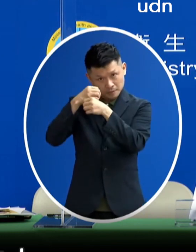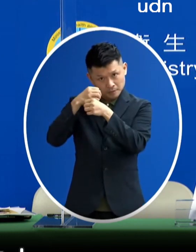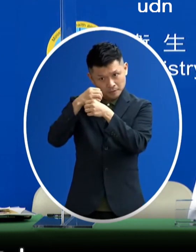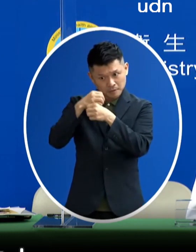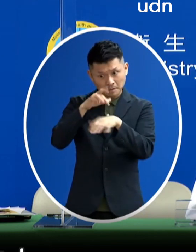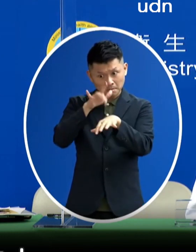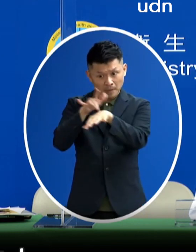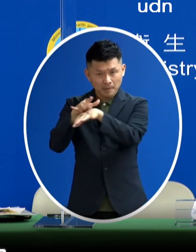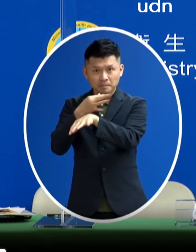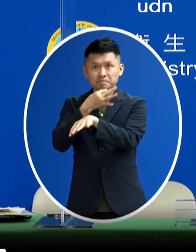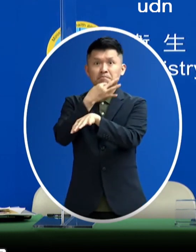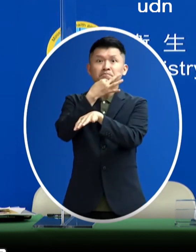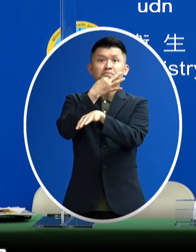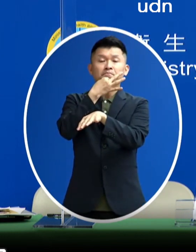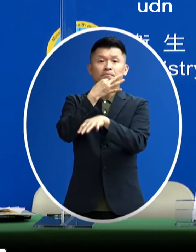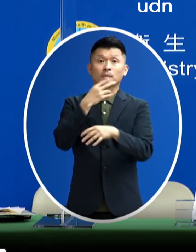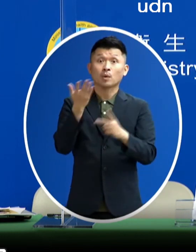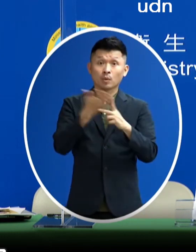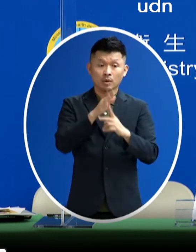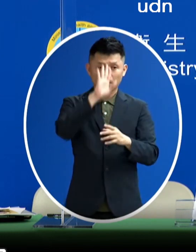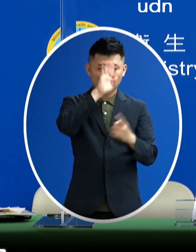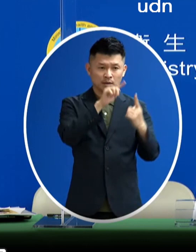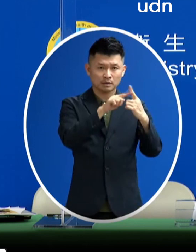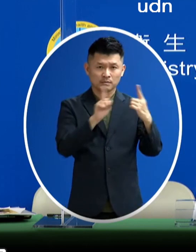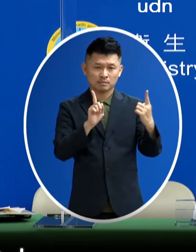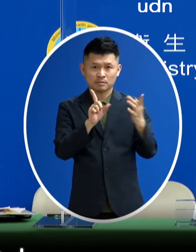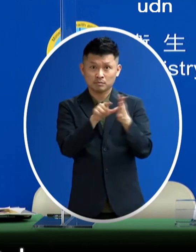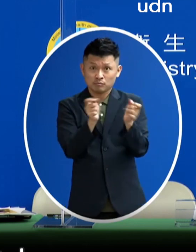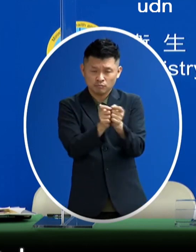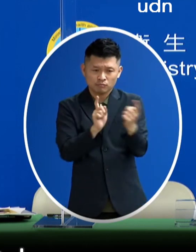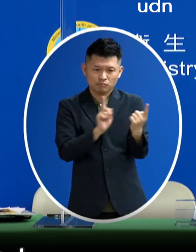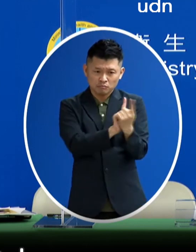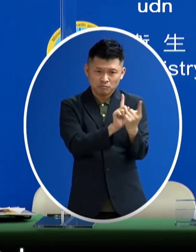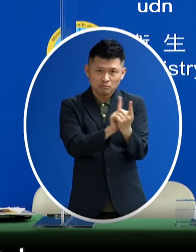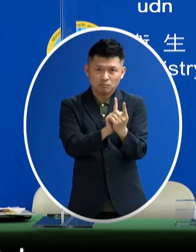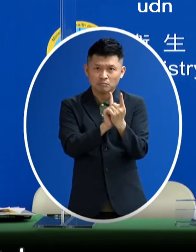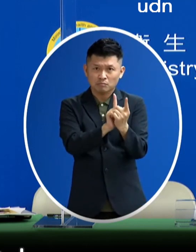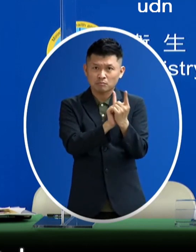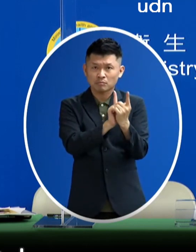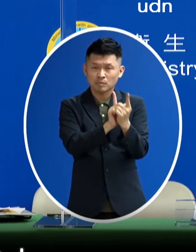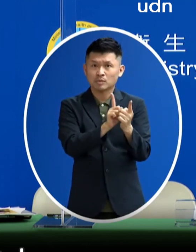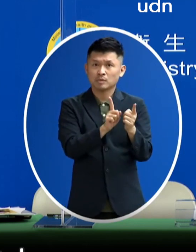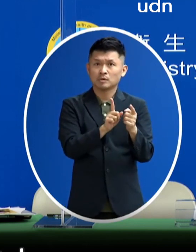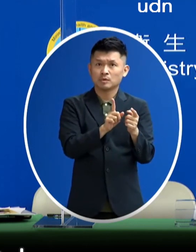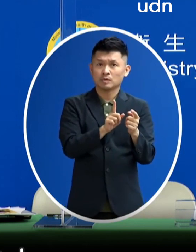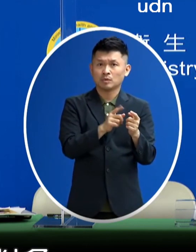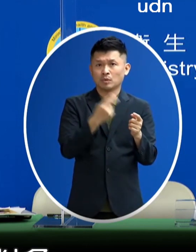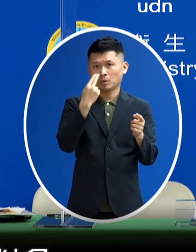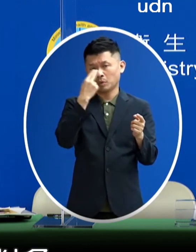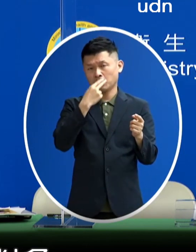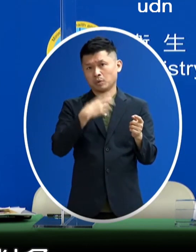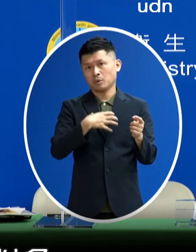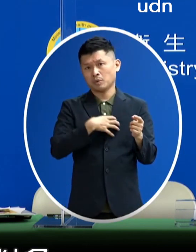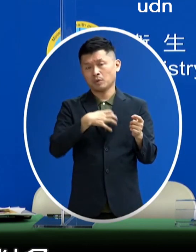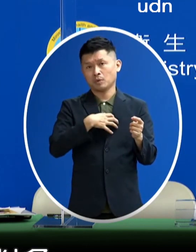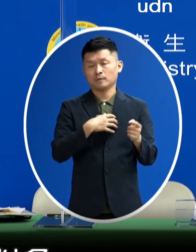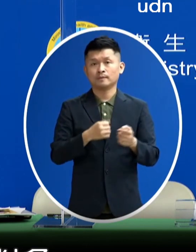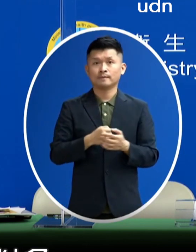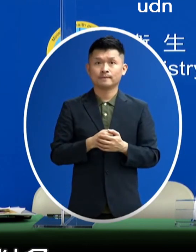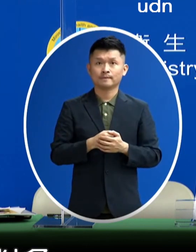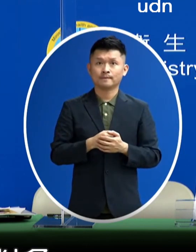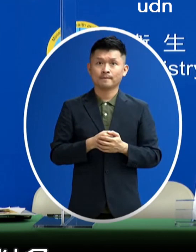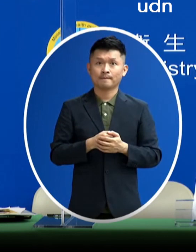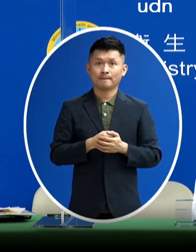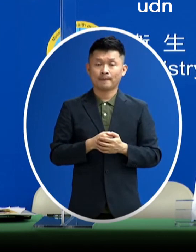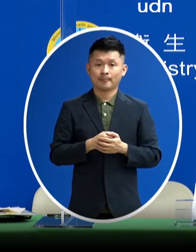跟这些的病人有很密切短时间之内有密切接触的这些的人，所以说他使用的这些